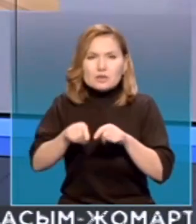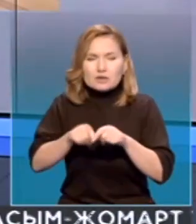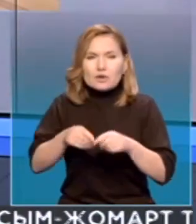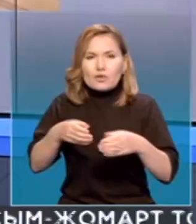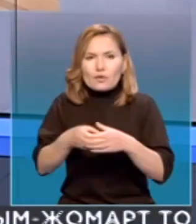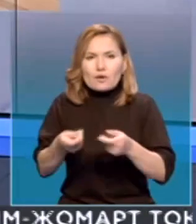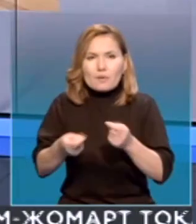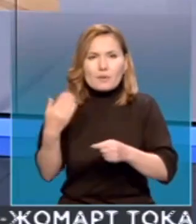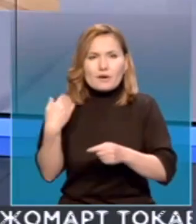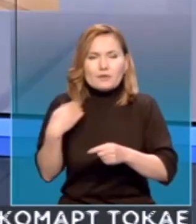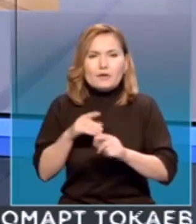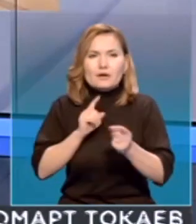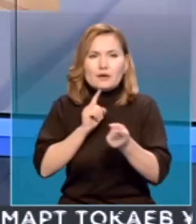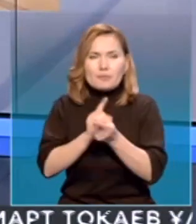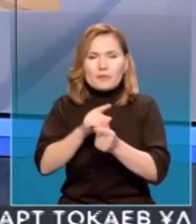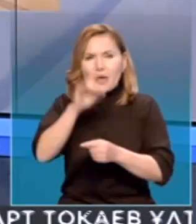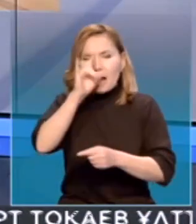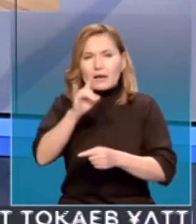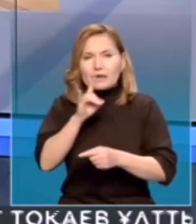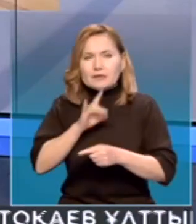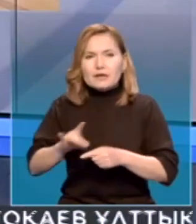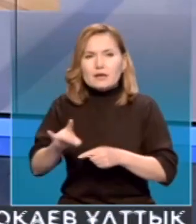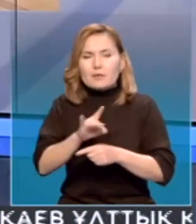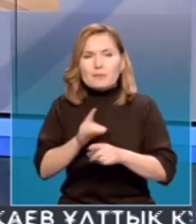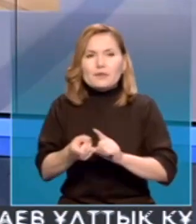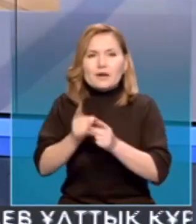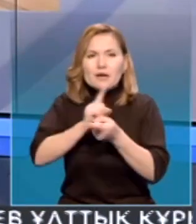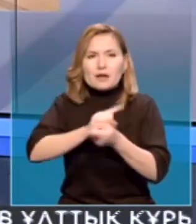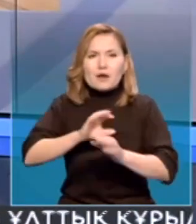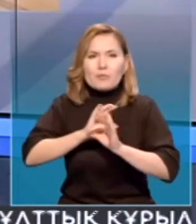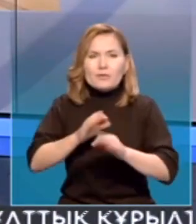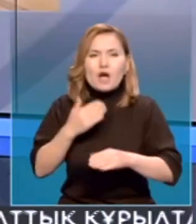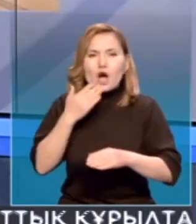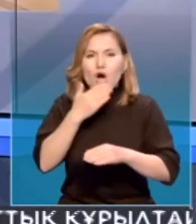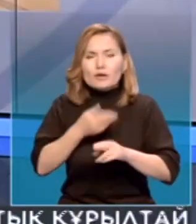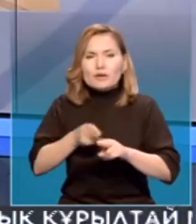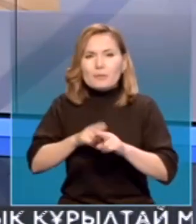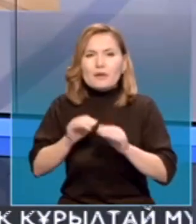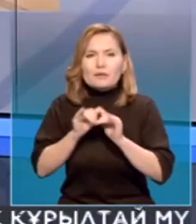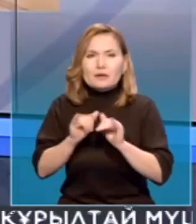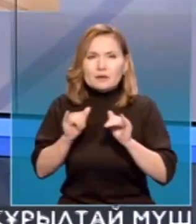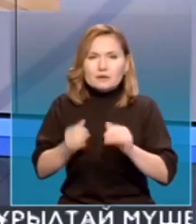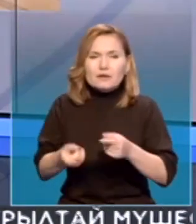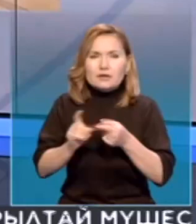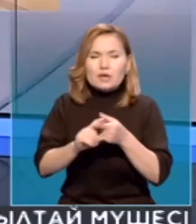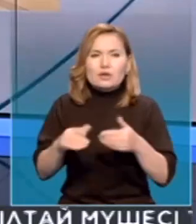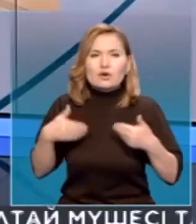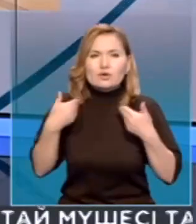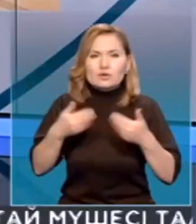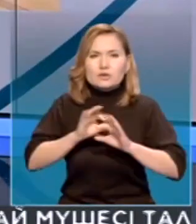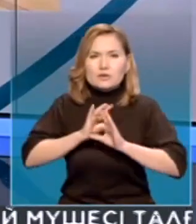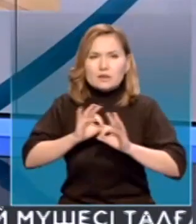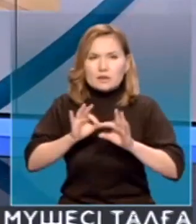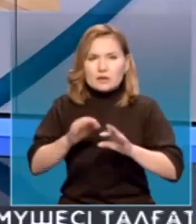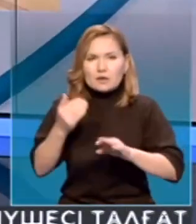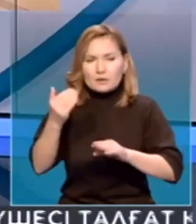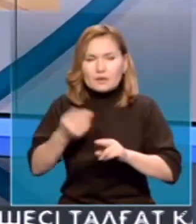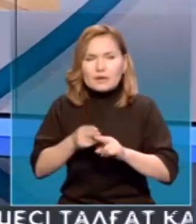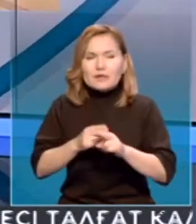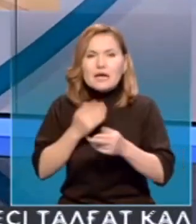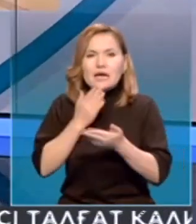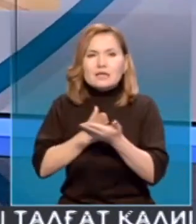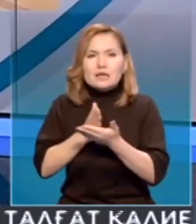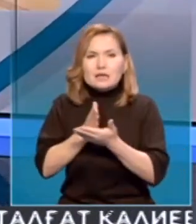қабылдады. Ол президентке елімізде жүргізіліп жатқан реформалар аясында ұлттық бірегейлікті дамытуға қатысты ұсыныстарын жеткізді. Сонымен